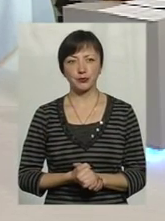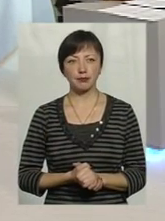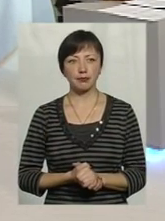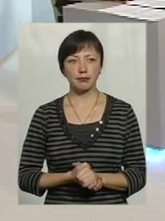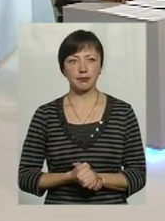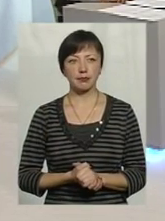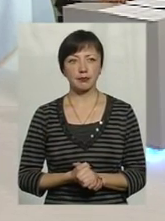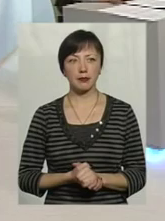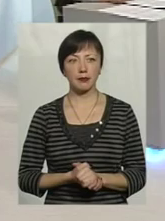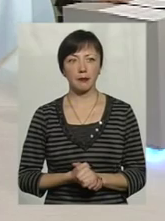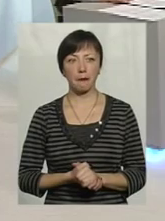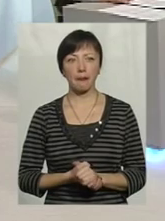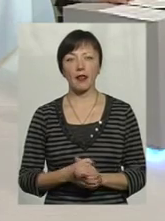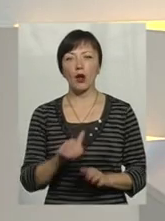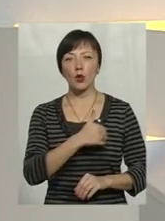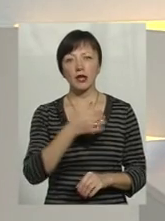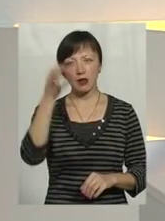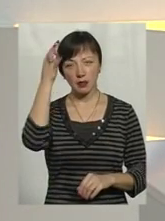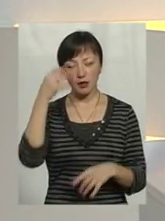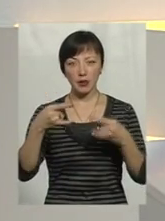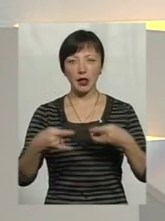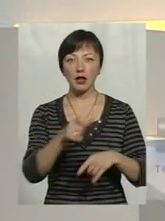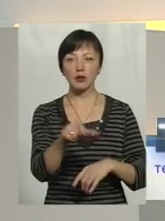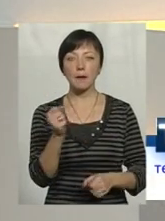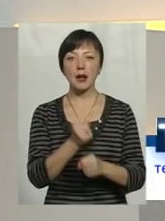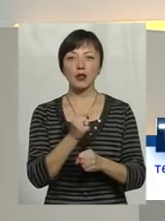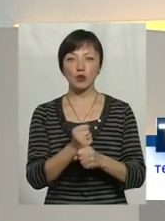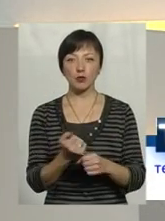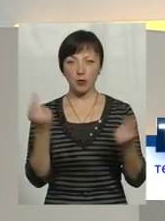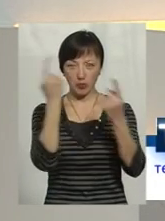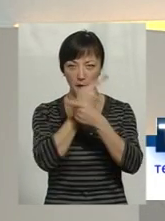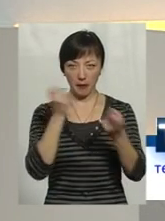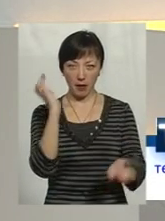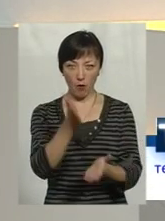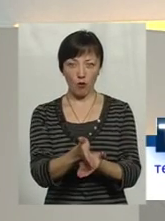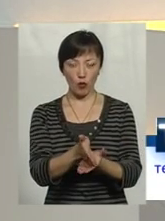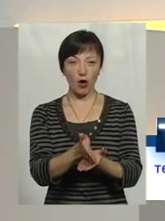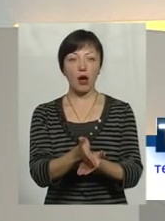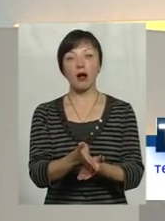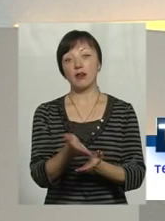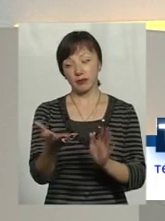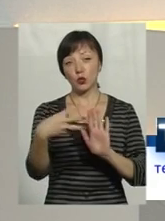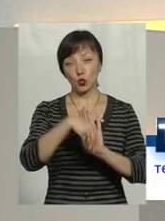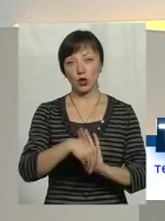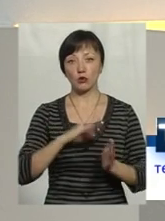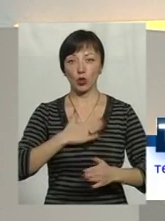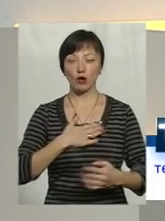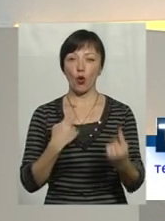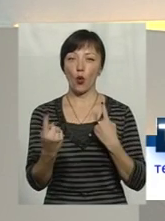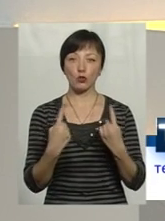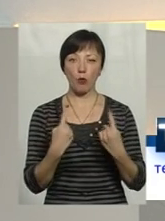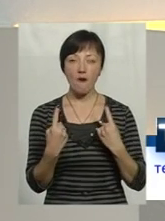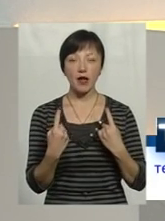Дякую вам, пане Валерій. Я би ще хотіла нагадати нашим телеглядачам, що ми працюємо сьогодні для вас у прямому ефірі. Ви долучаєтесь до нашої